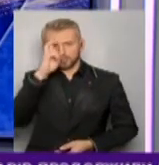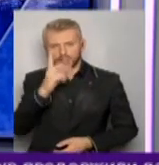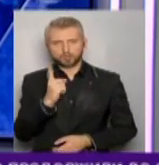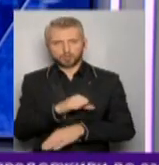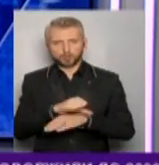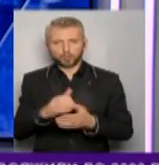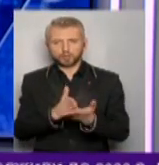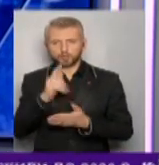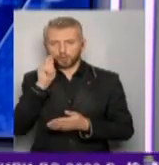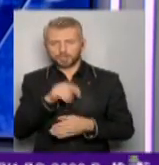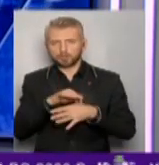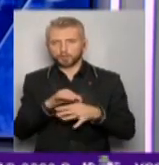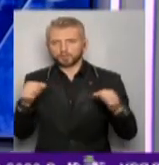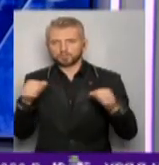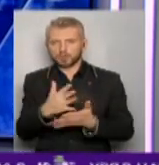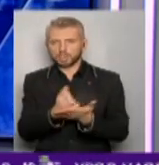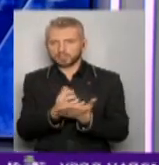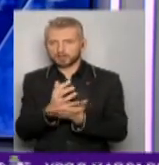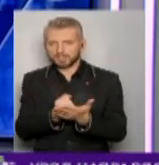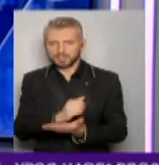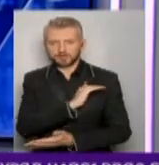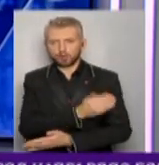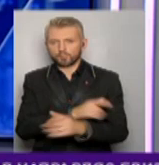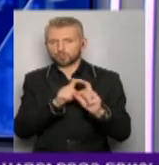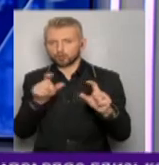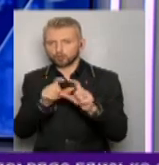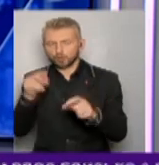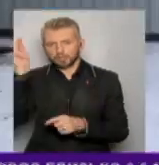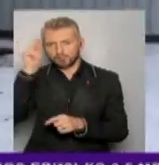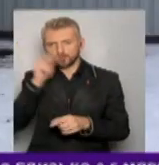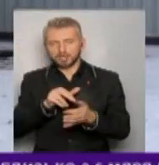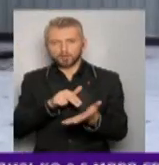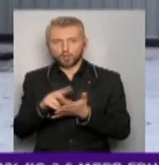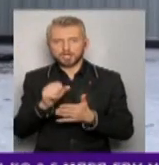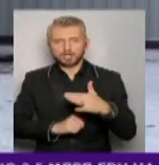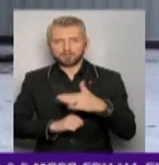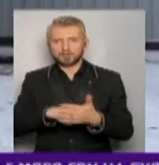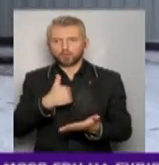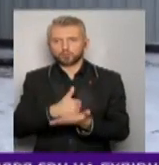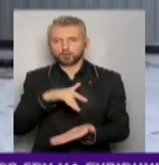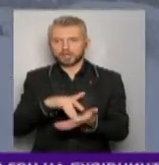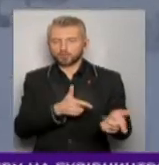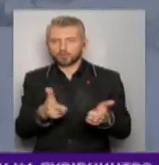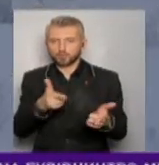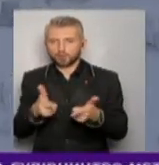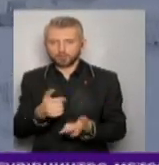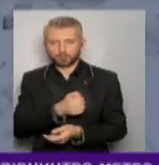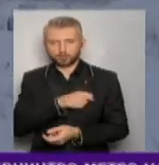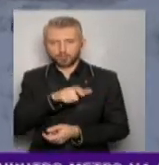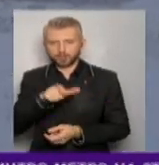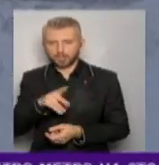Держприкордонслужба України проводить збори резервістів силових структур. Навчання проходять на базі головного центру підготовки особового складу